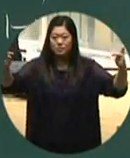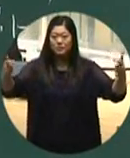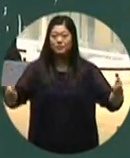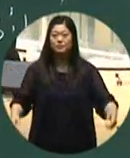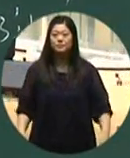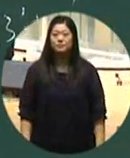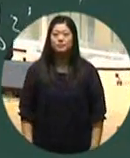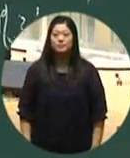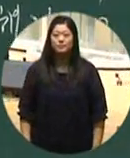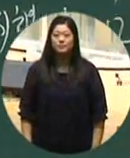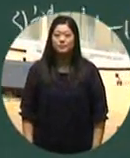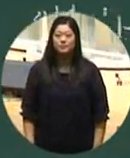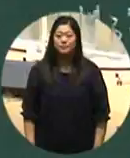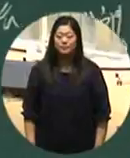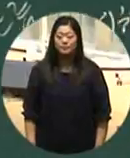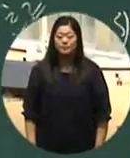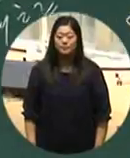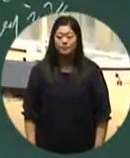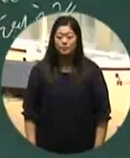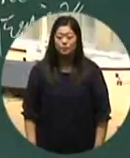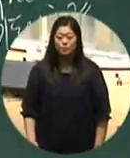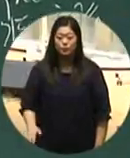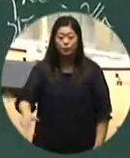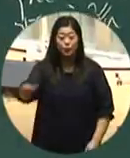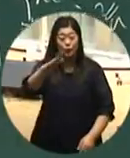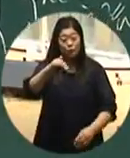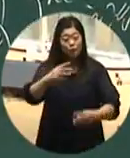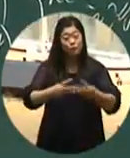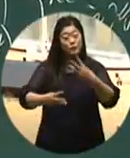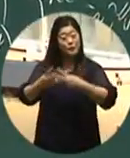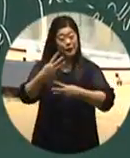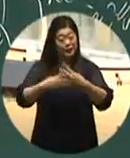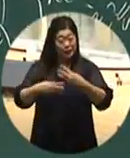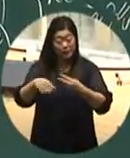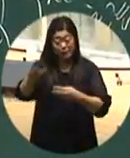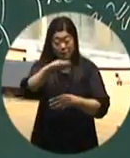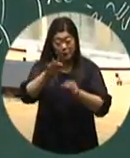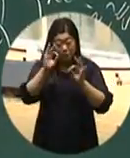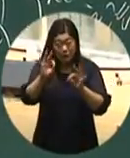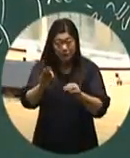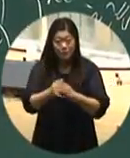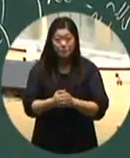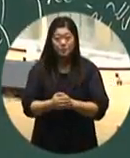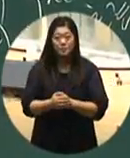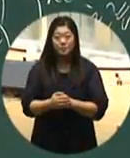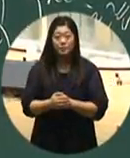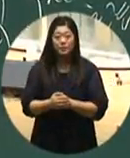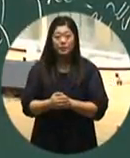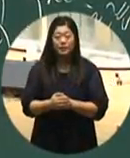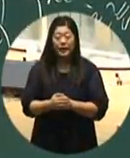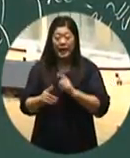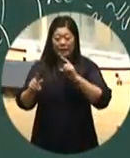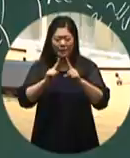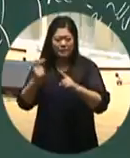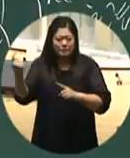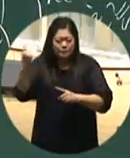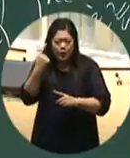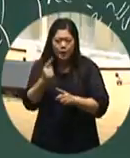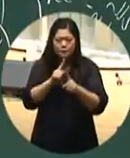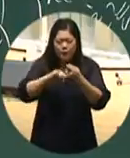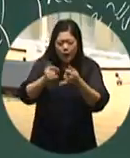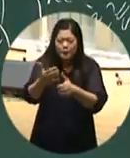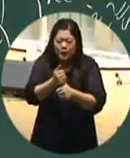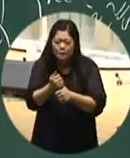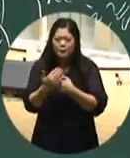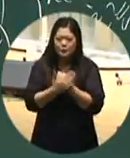우리 렘넌트들이 착실하게 집회 참석하는 렘넌트 많이 있어요. 이런 말씀 타는 렘넌트들은 앞으로 승리합니다. We have many remnants who